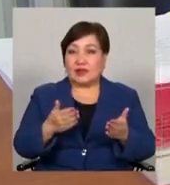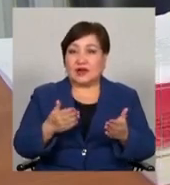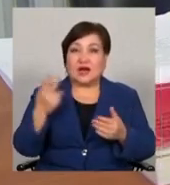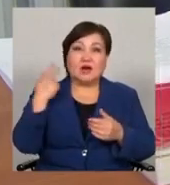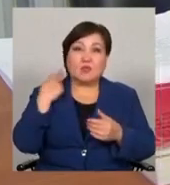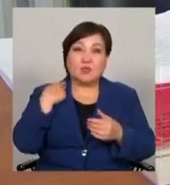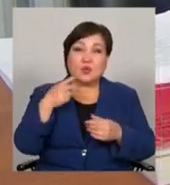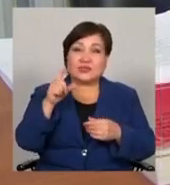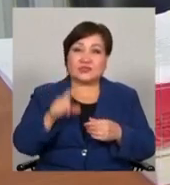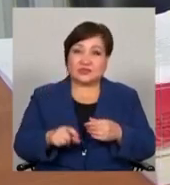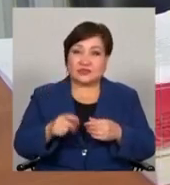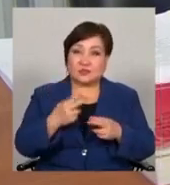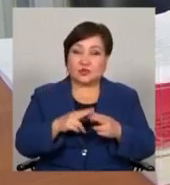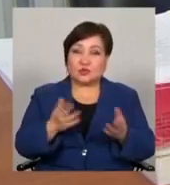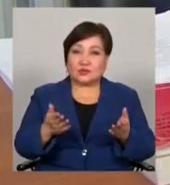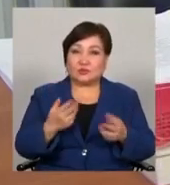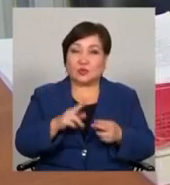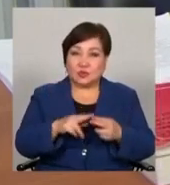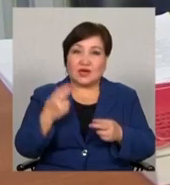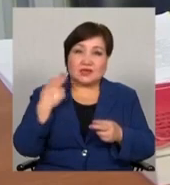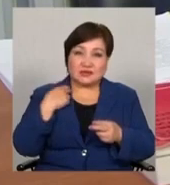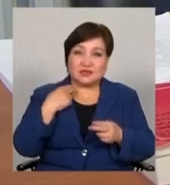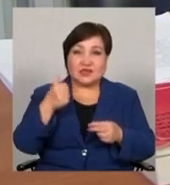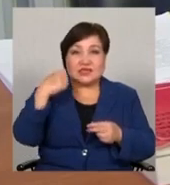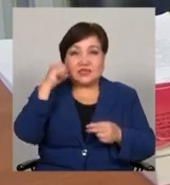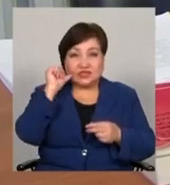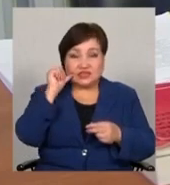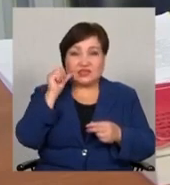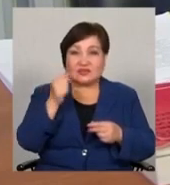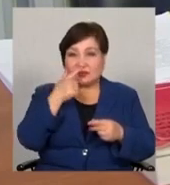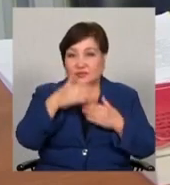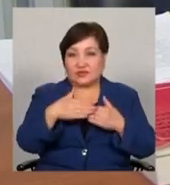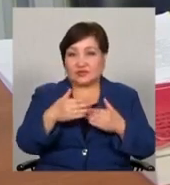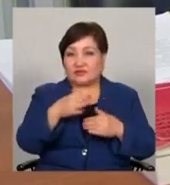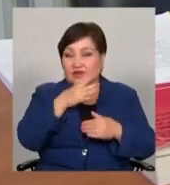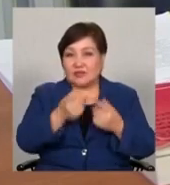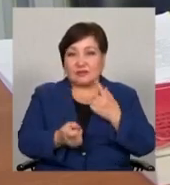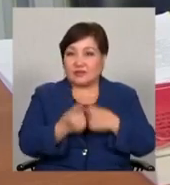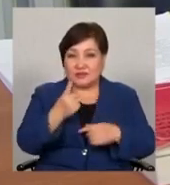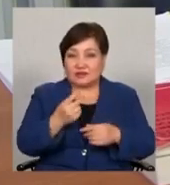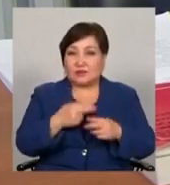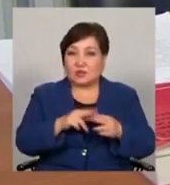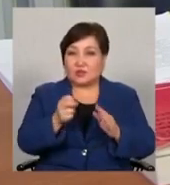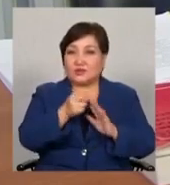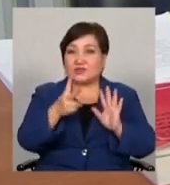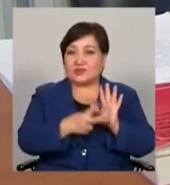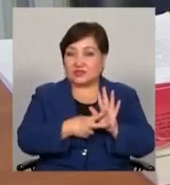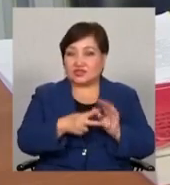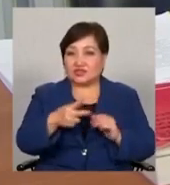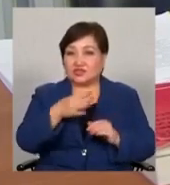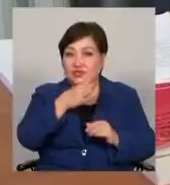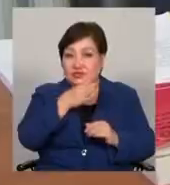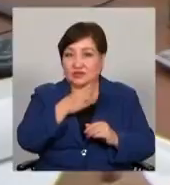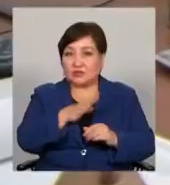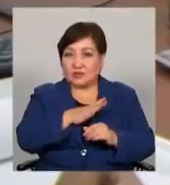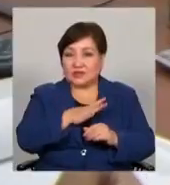Борышкердің бұл қарызы кеше немесе алды күні жақын күнде пайда болған қарыз емес. Бұл 2018 жылы шыққан